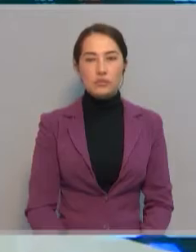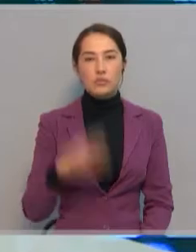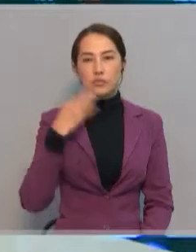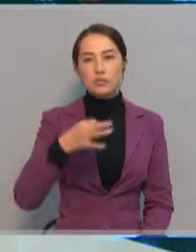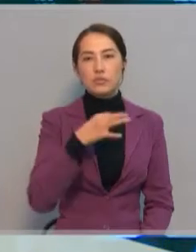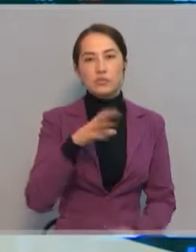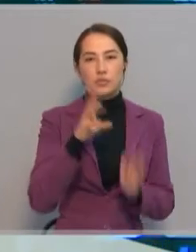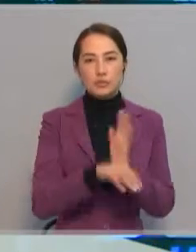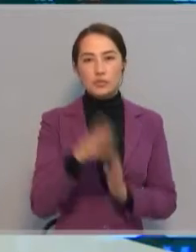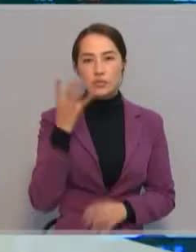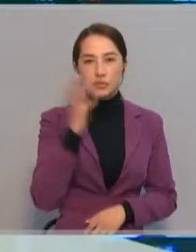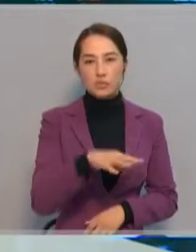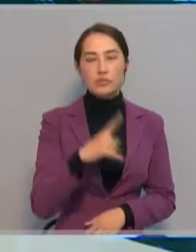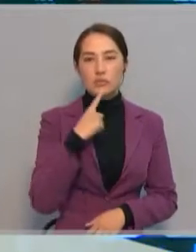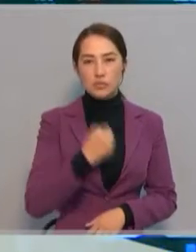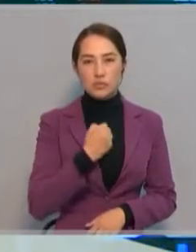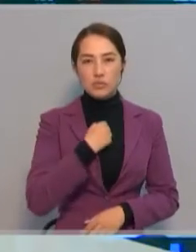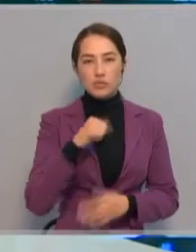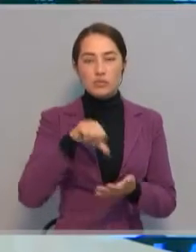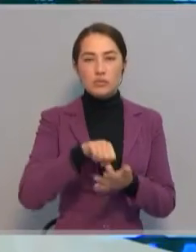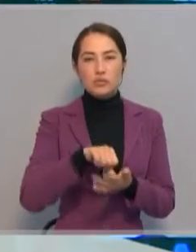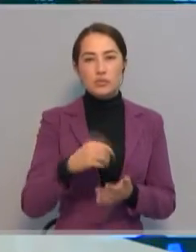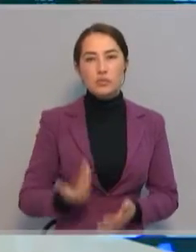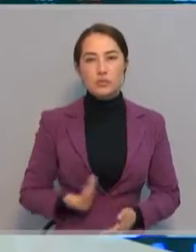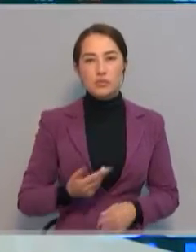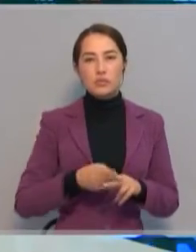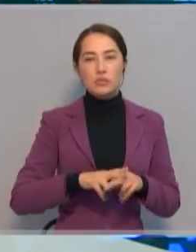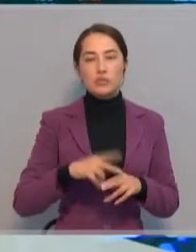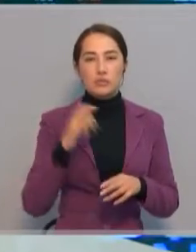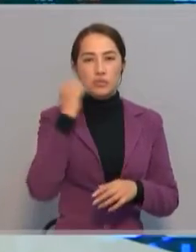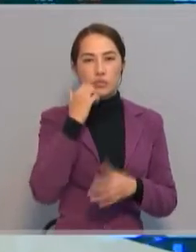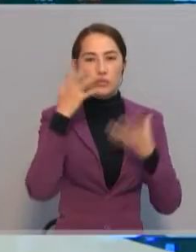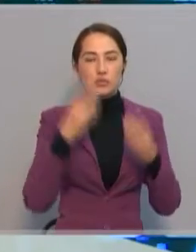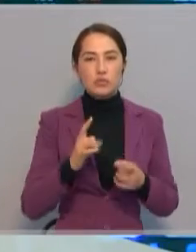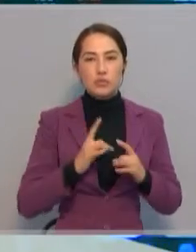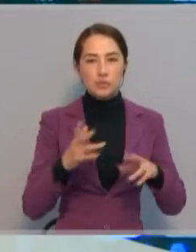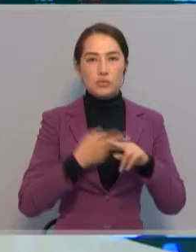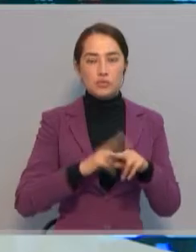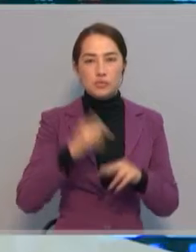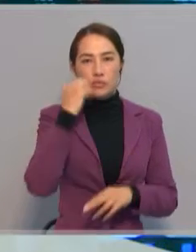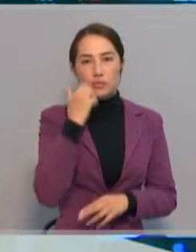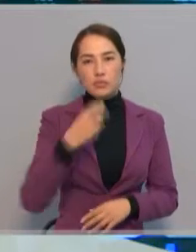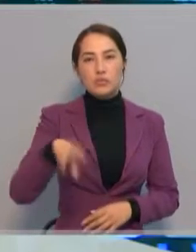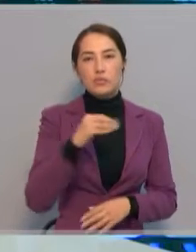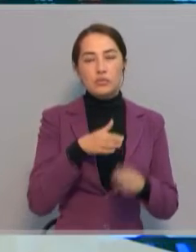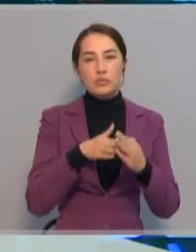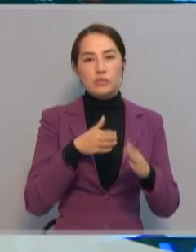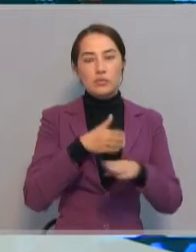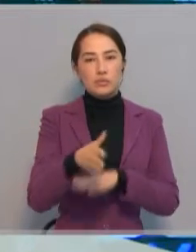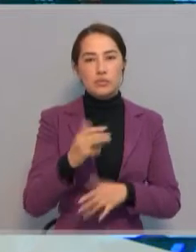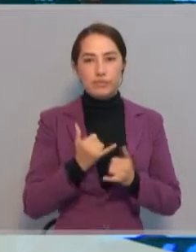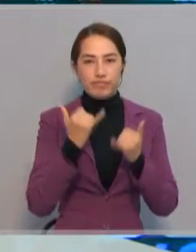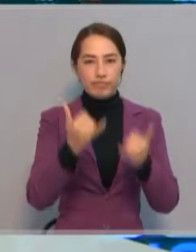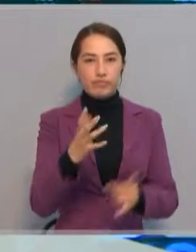Түркістан қаласында 4 Ұлы Отан соғысының ардагері тұрады. Халықаралық қарттар күні мерекесіне орай қала әкімі сол қариялардың үйлеріне барып құрмет